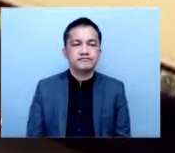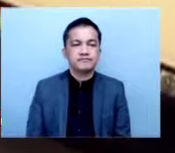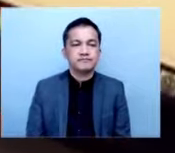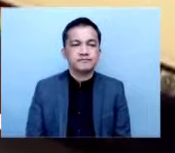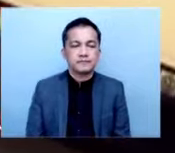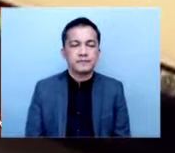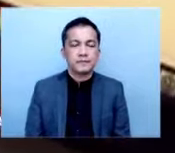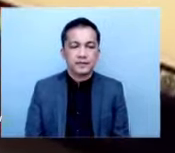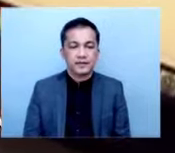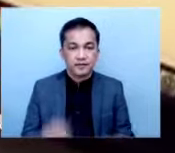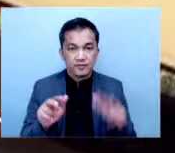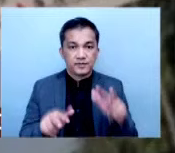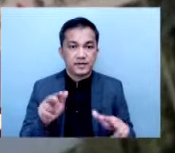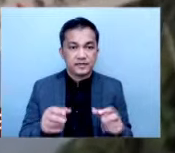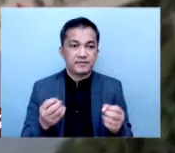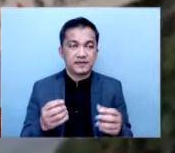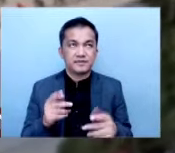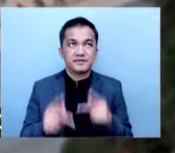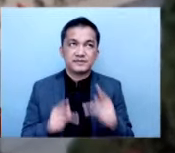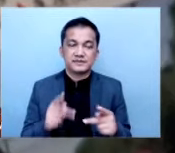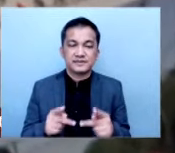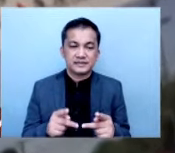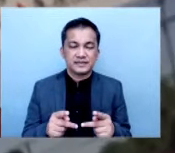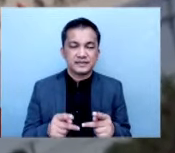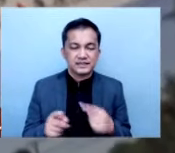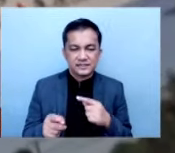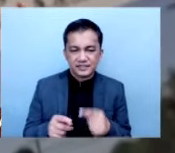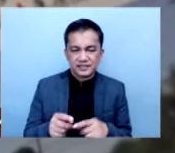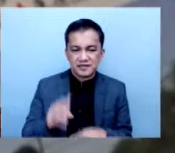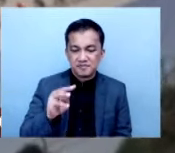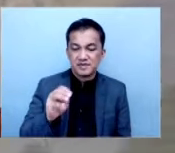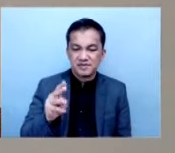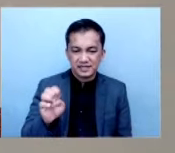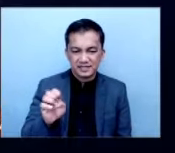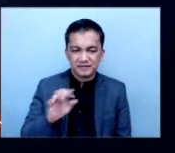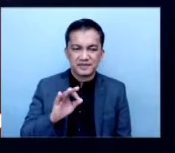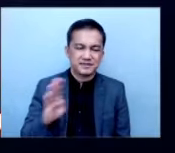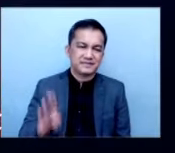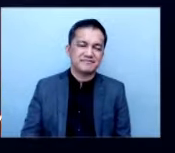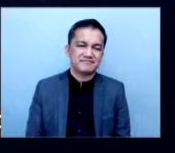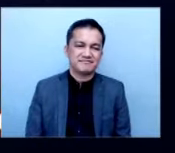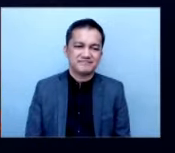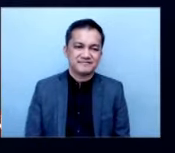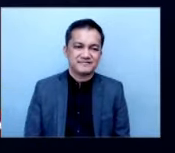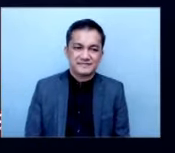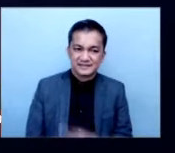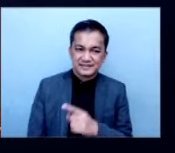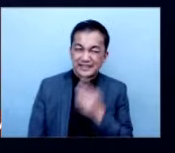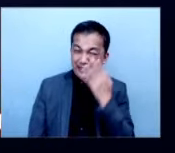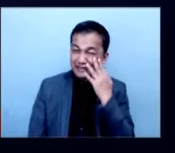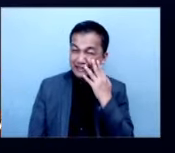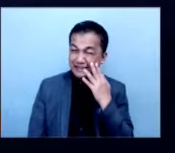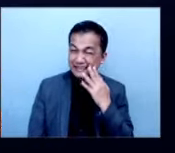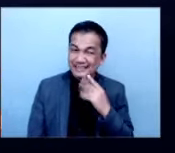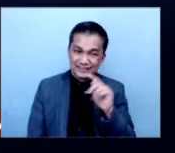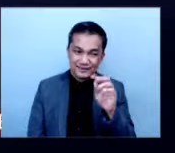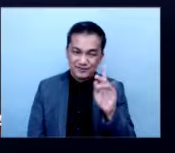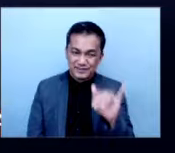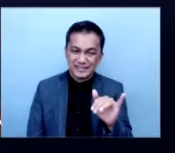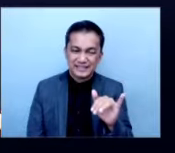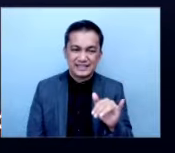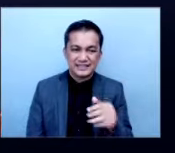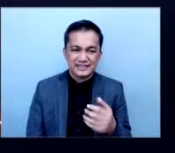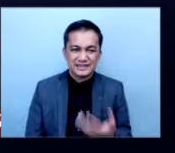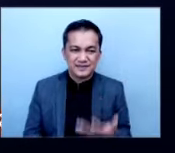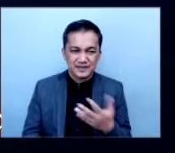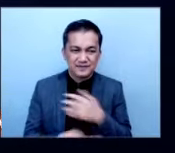panic mode maraming netizens ang idinaan na lang sa memes ang Facebook outage gaya nitong Umiiyak na si Toby magar na bakaraw